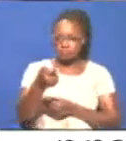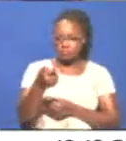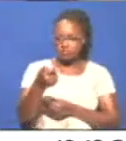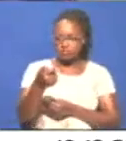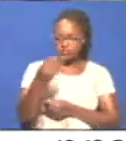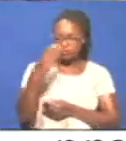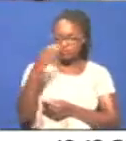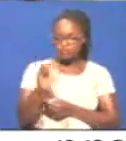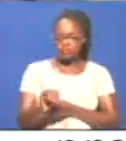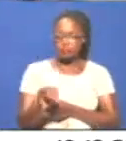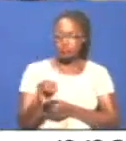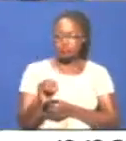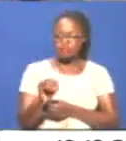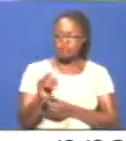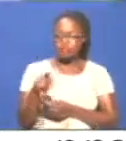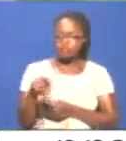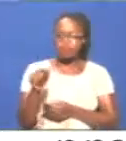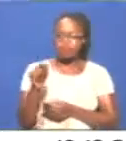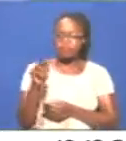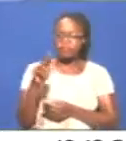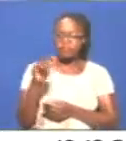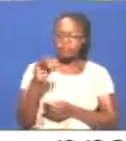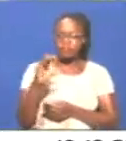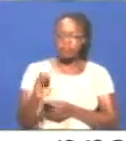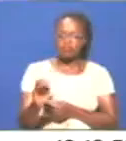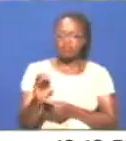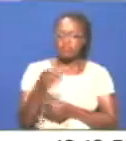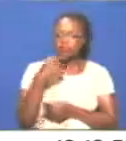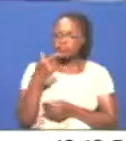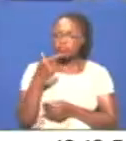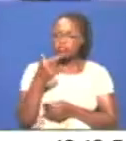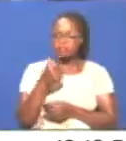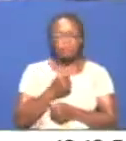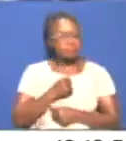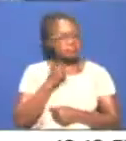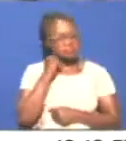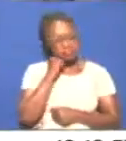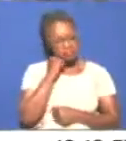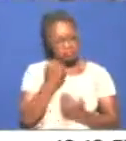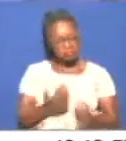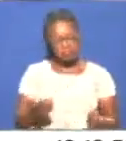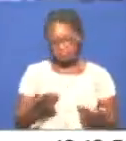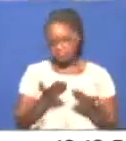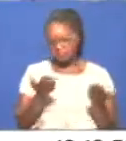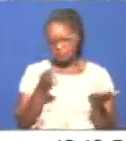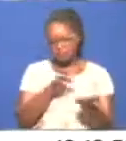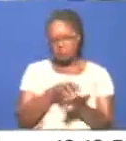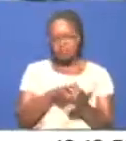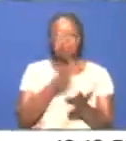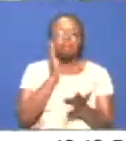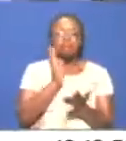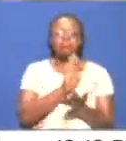mkurugenzi wa wakfu huo Patrice Andaketa alisema alisikitishwa na hali ya watoto hao ambao mama zao